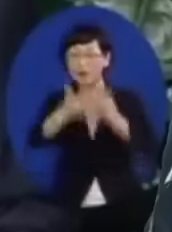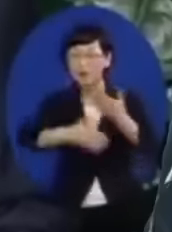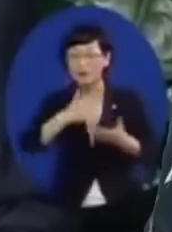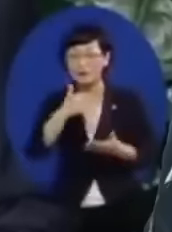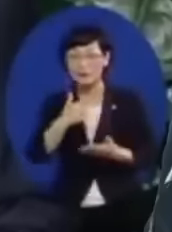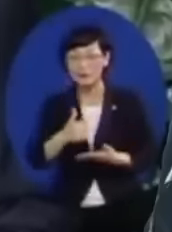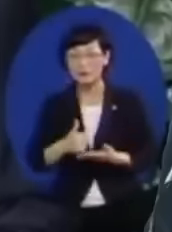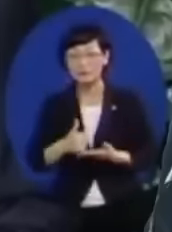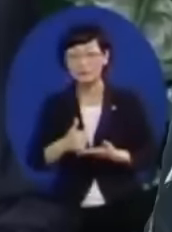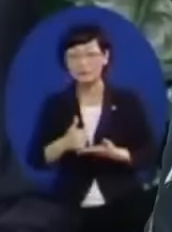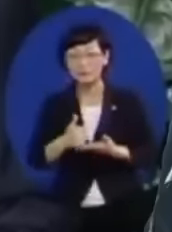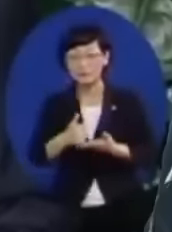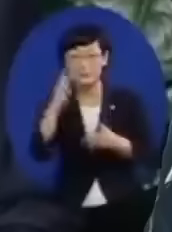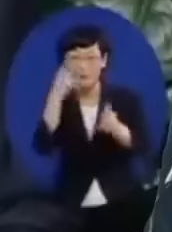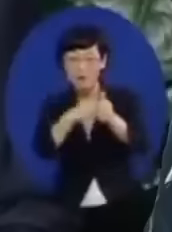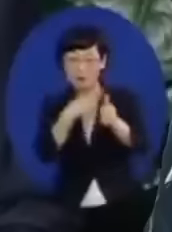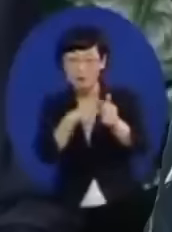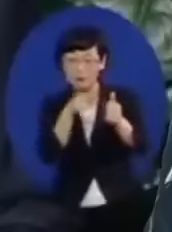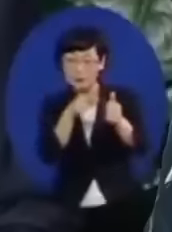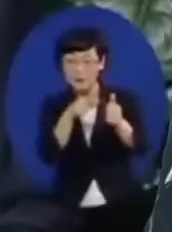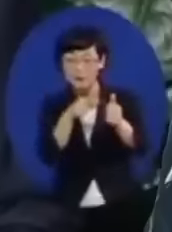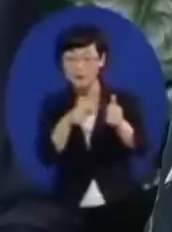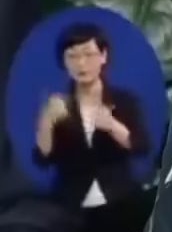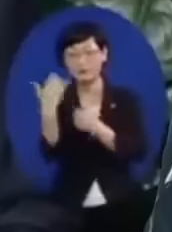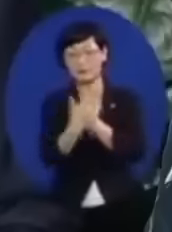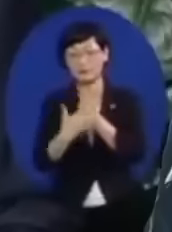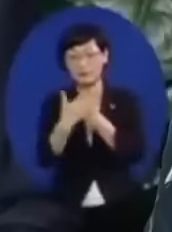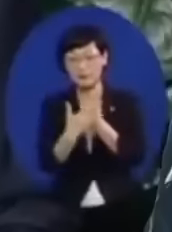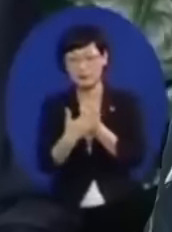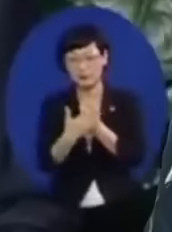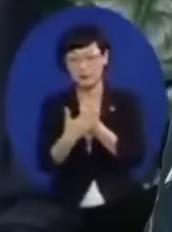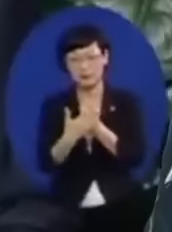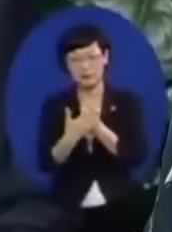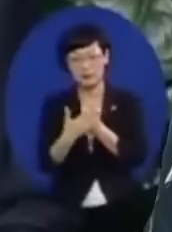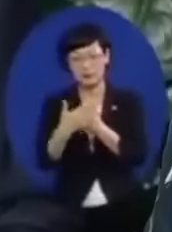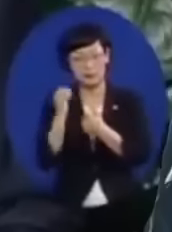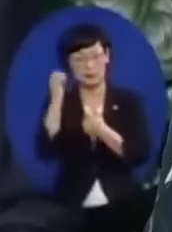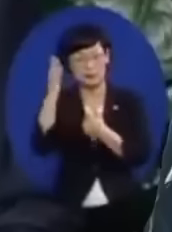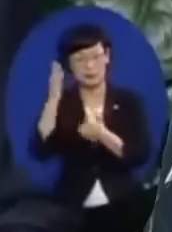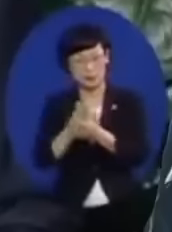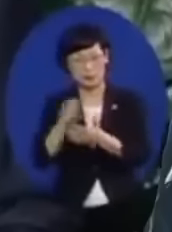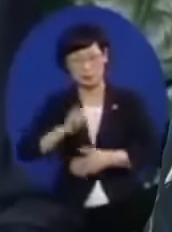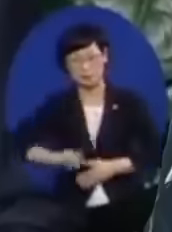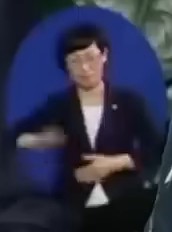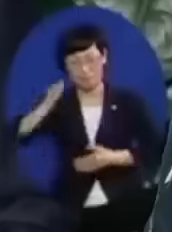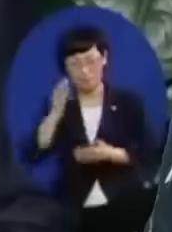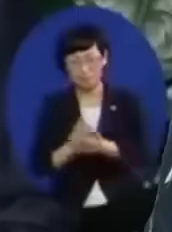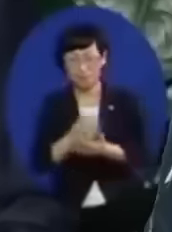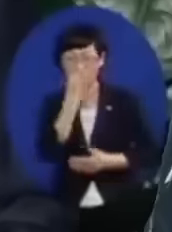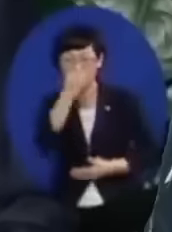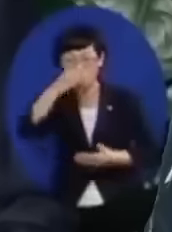하나님이 바울 선생이 은혜를 잃어버리지 않고 교만해지지 않기 위해서